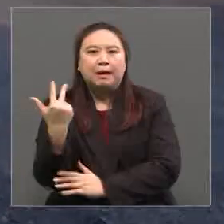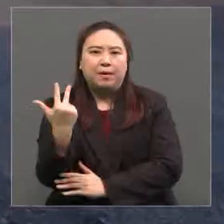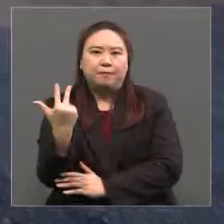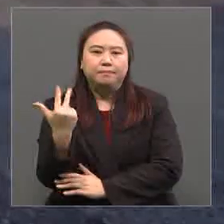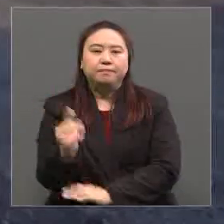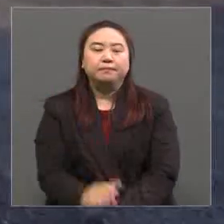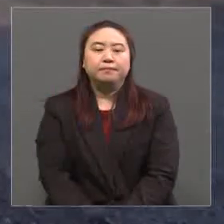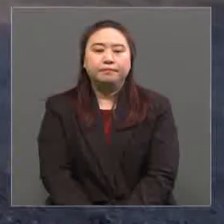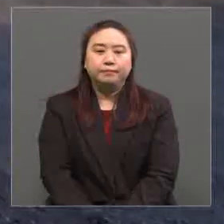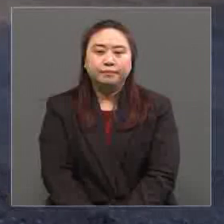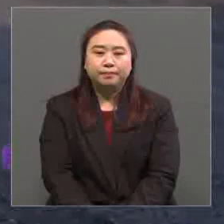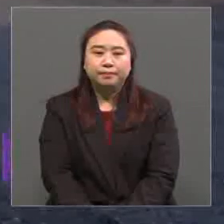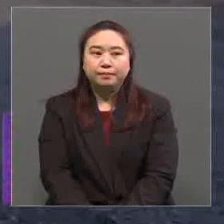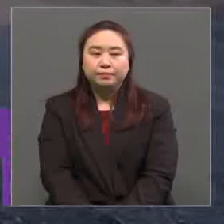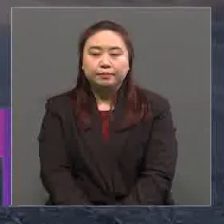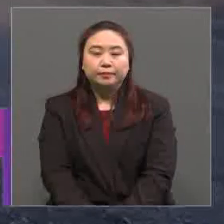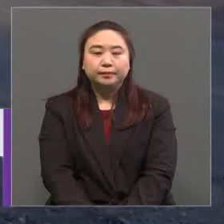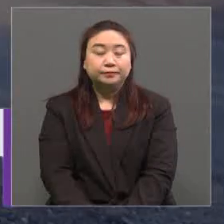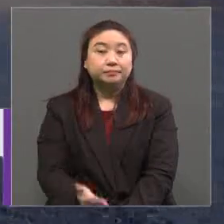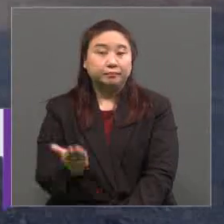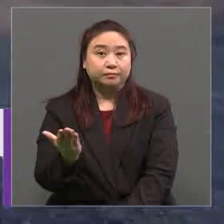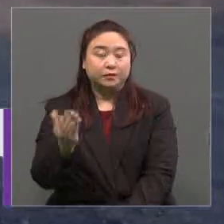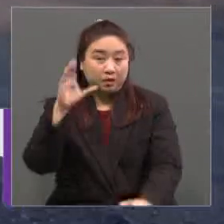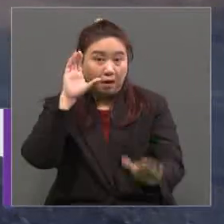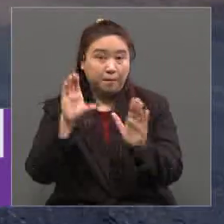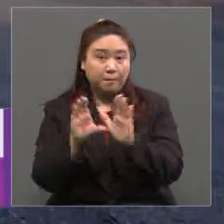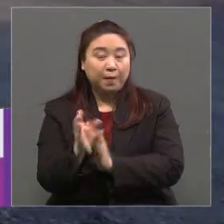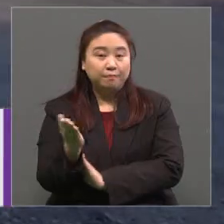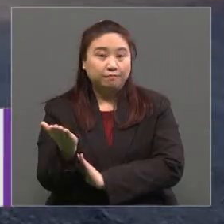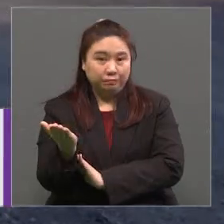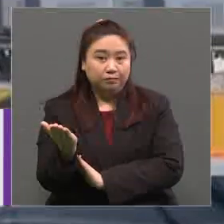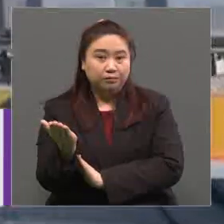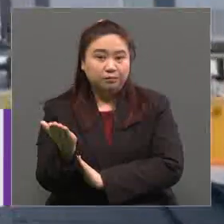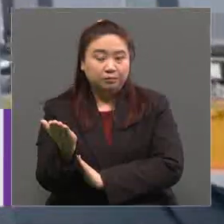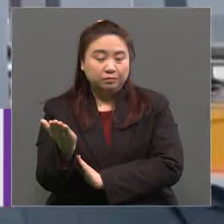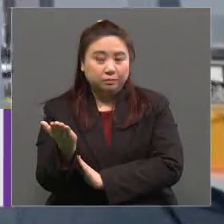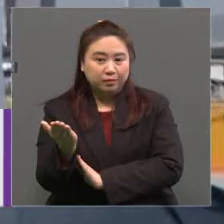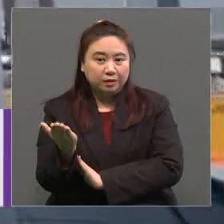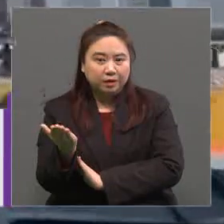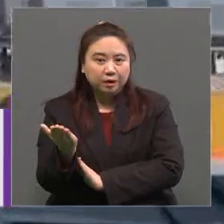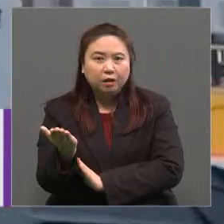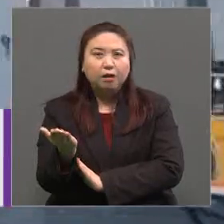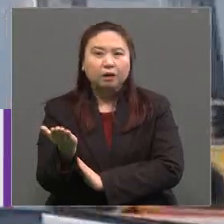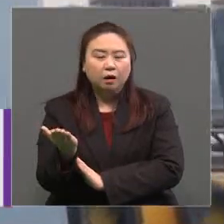เบื้องต้นเพราะว่าเรือเฟอร์รี่นั้นเสียหาย3ลำครับ